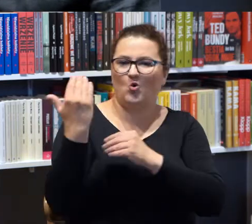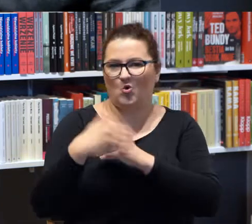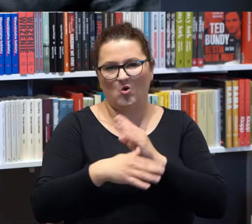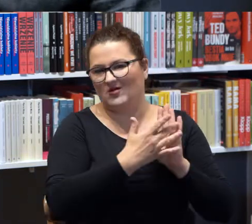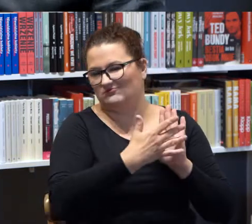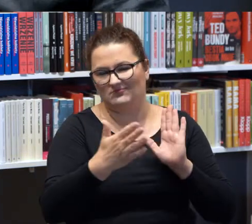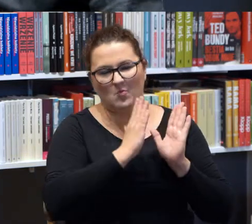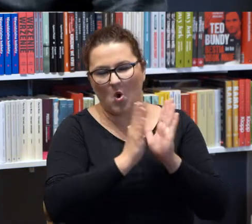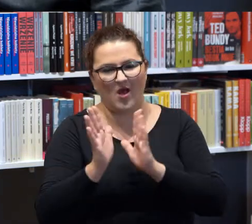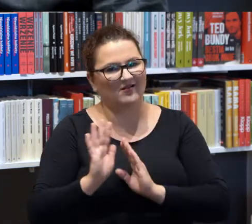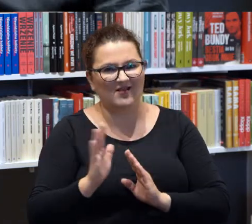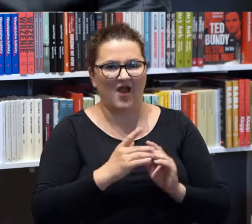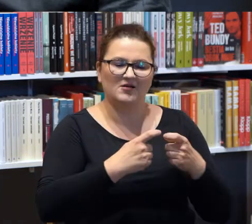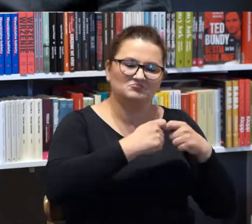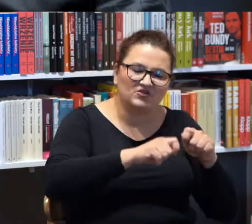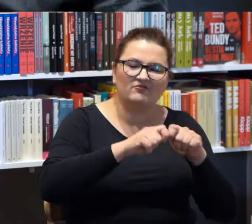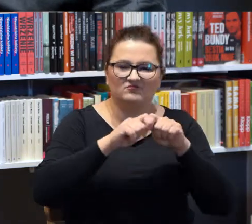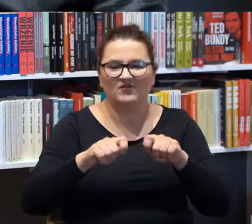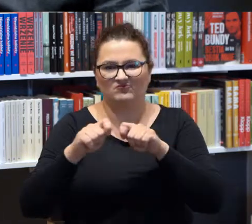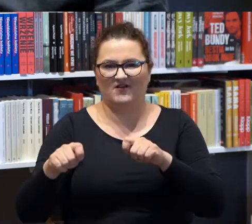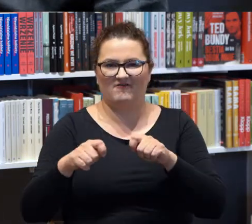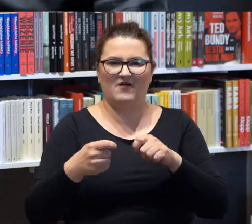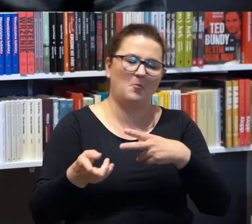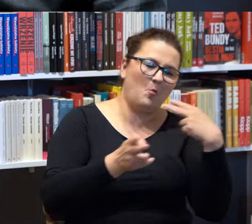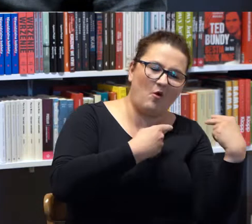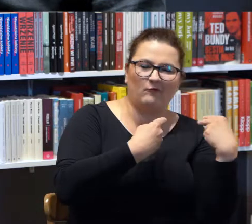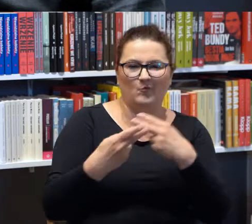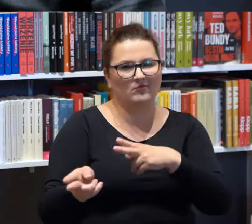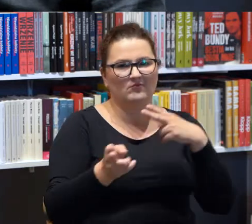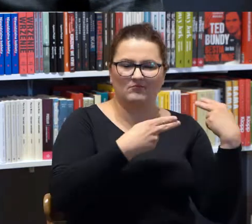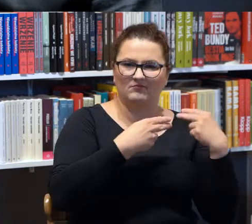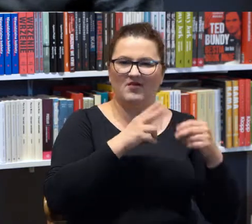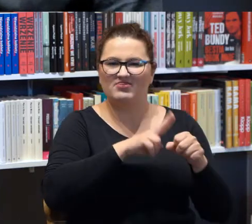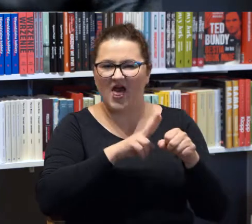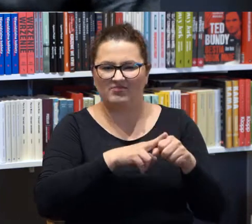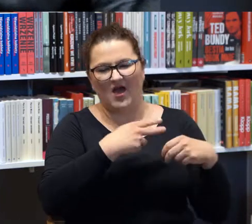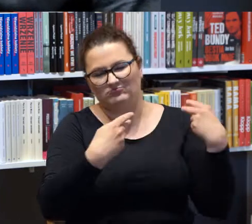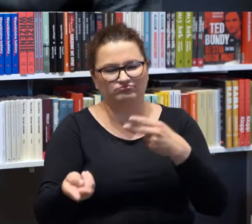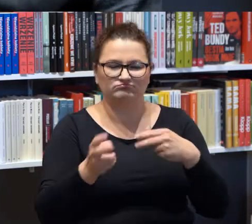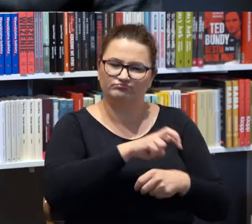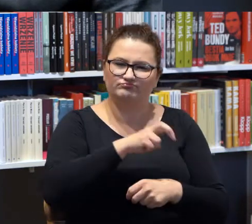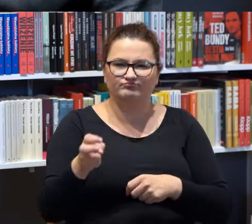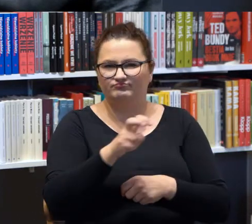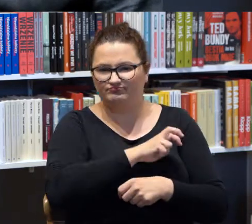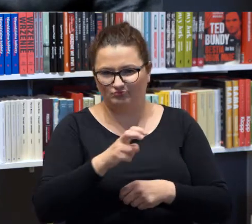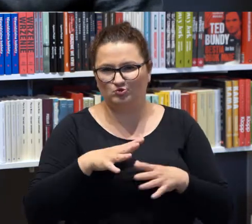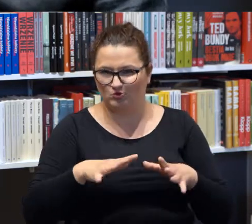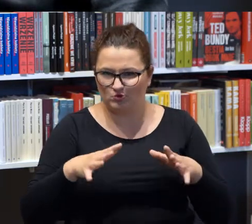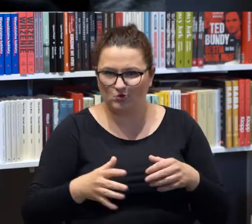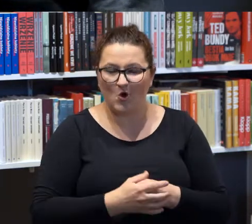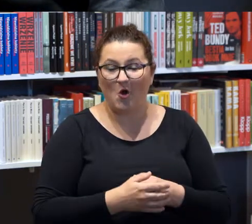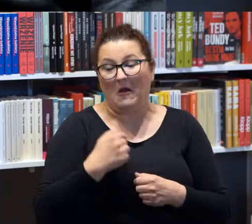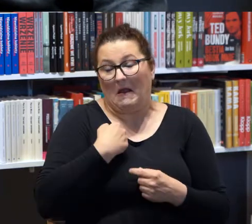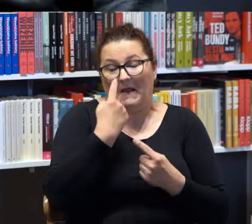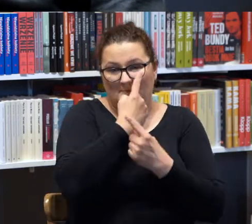jest tu dużo nieciągłości, dużo zaburzonej chronologii, dużo skoków. I zastanawiam się, do czego